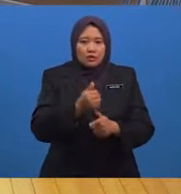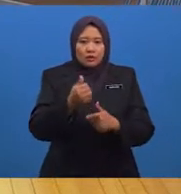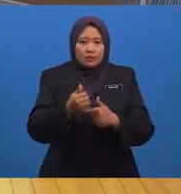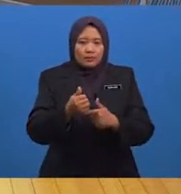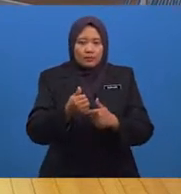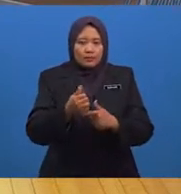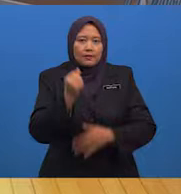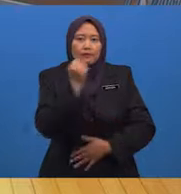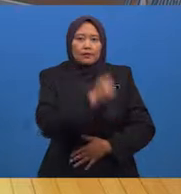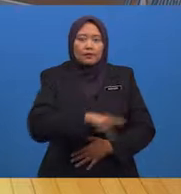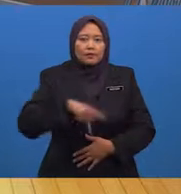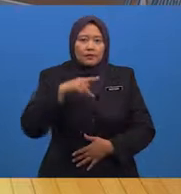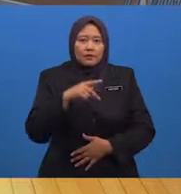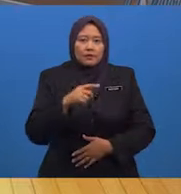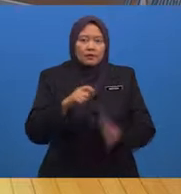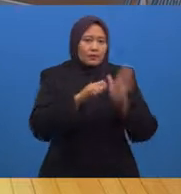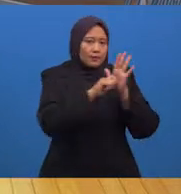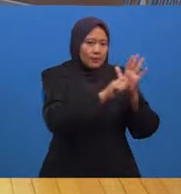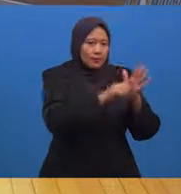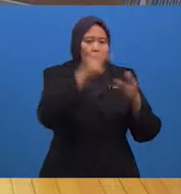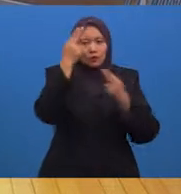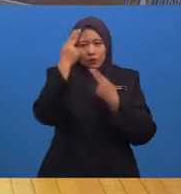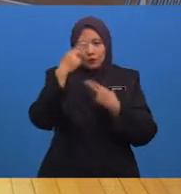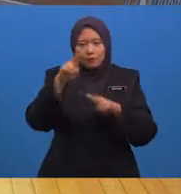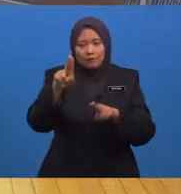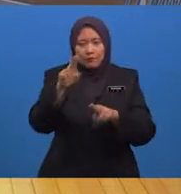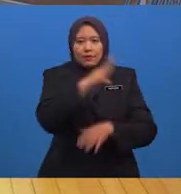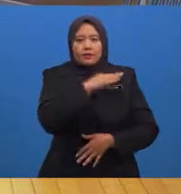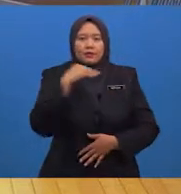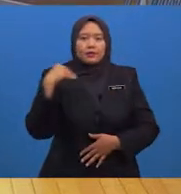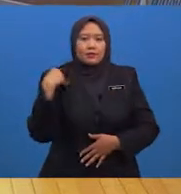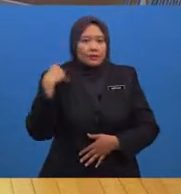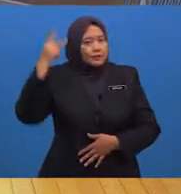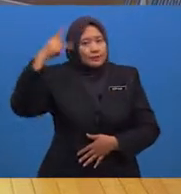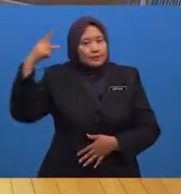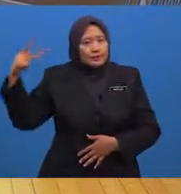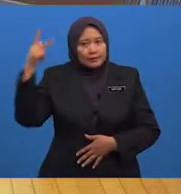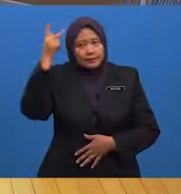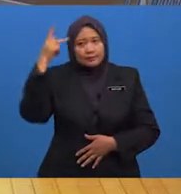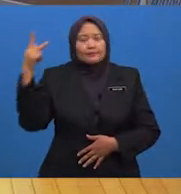diberikan sebagai tanda penghormatan dan kenang-kenangan.